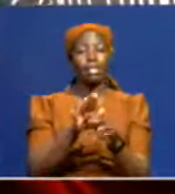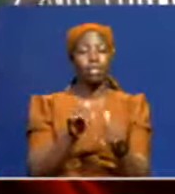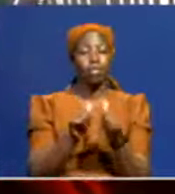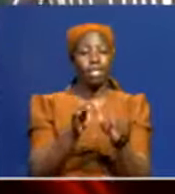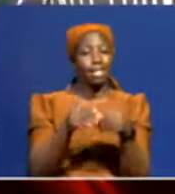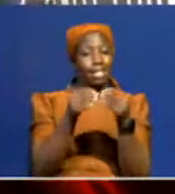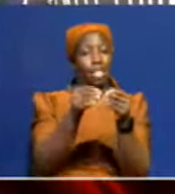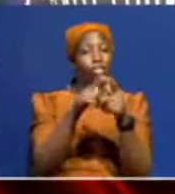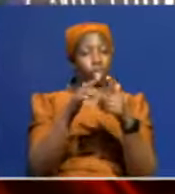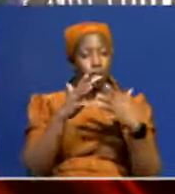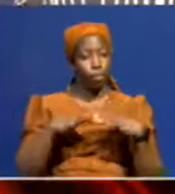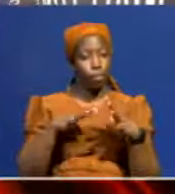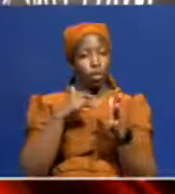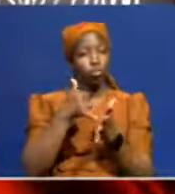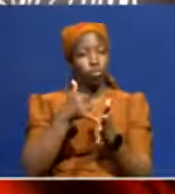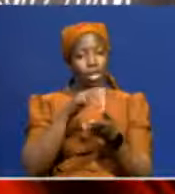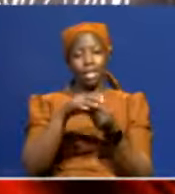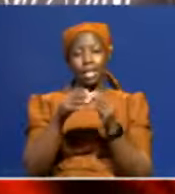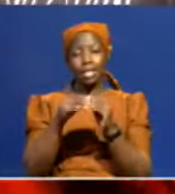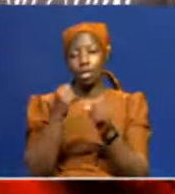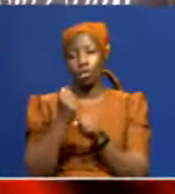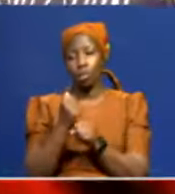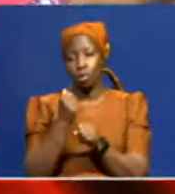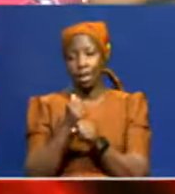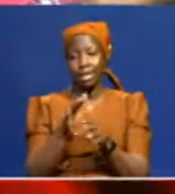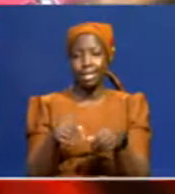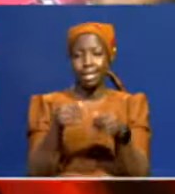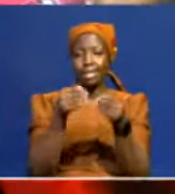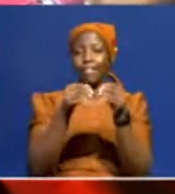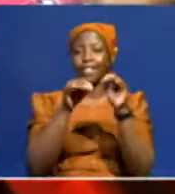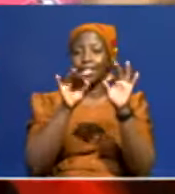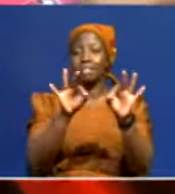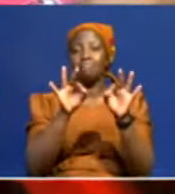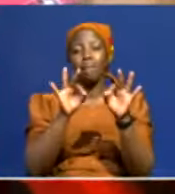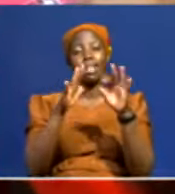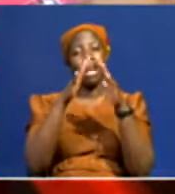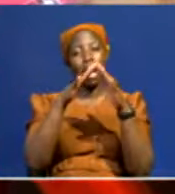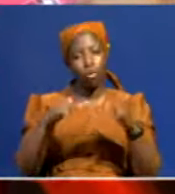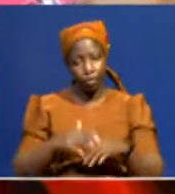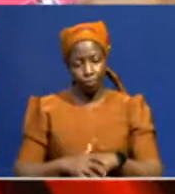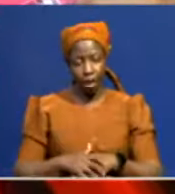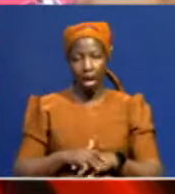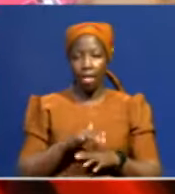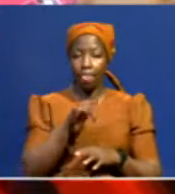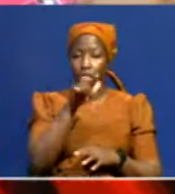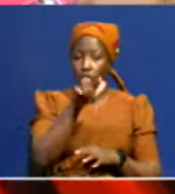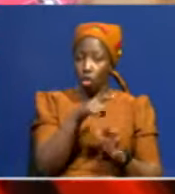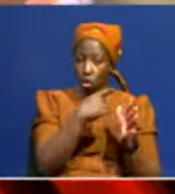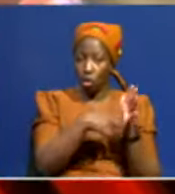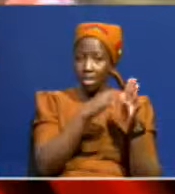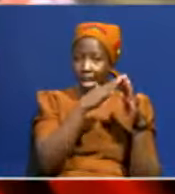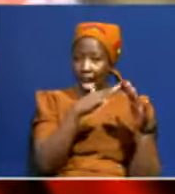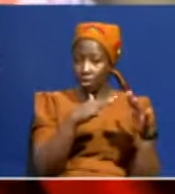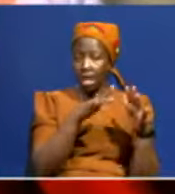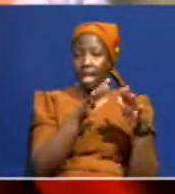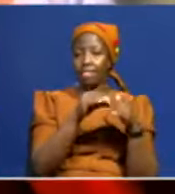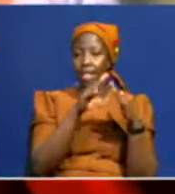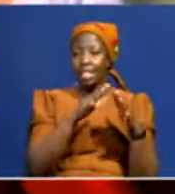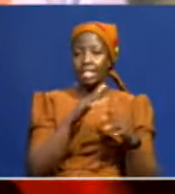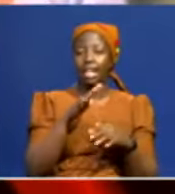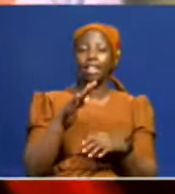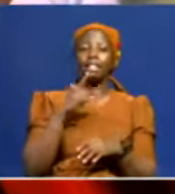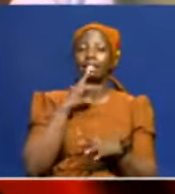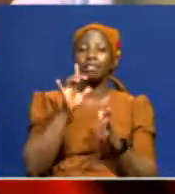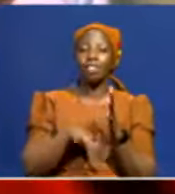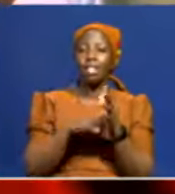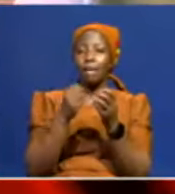include creating job opportunities and providing decent housing. On the affordable housing bill, the leader said many citizens were supporting